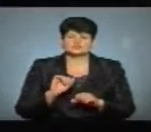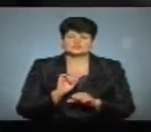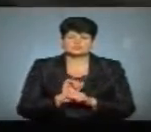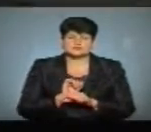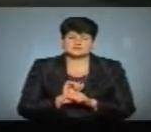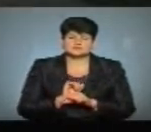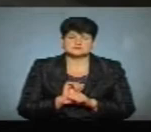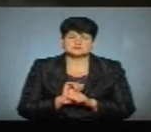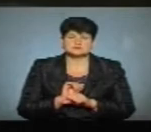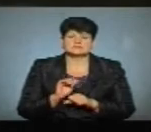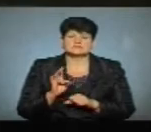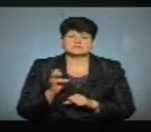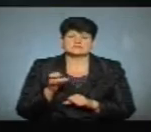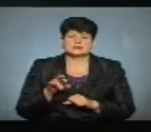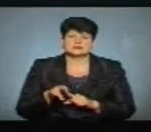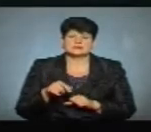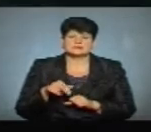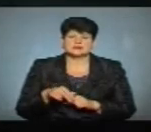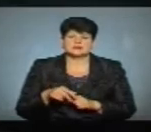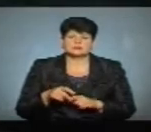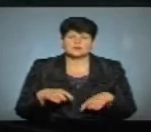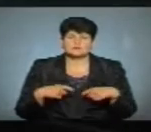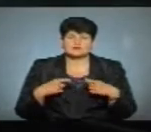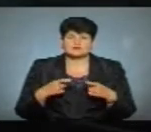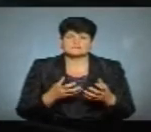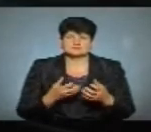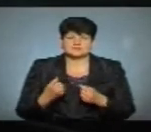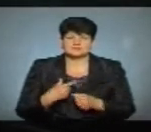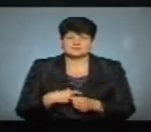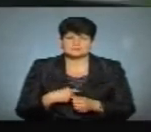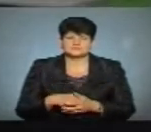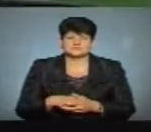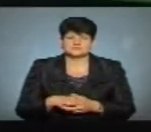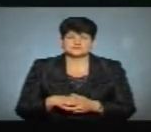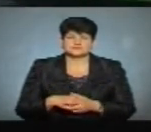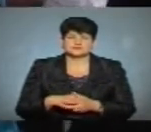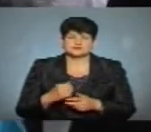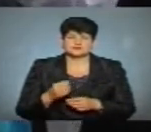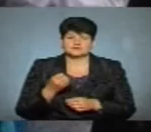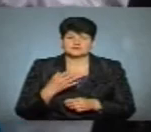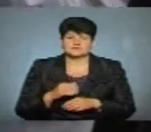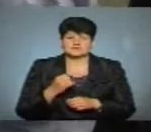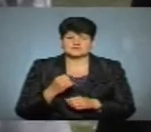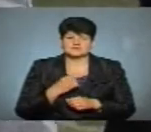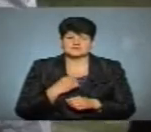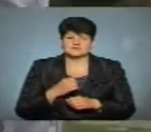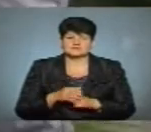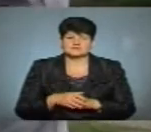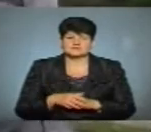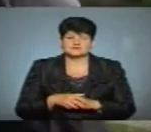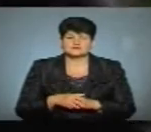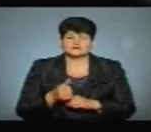йде, добігає. Доброго ранку, підберете мене? Добре, дякую. Ой, добре, що ви